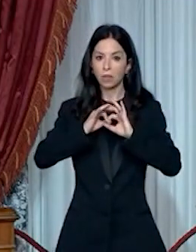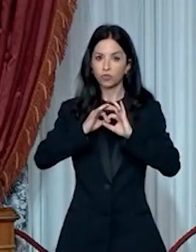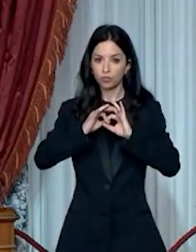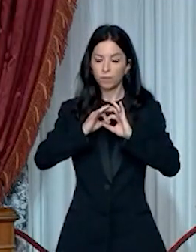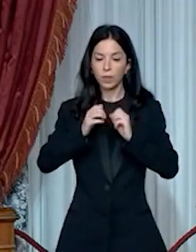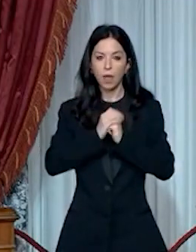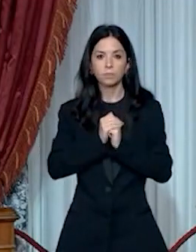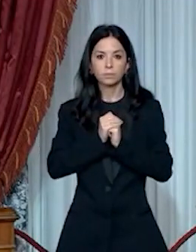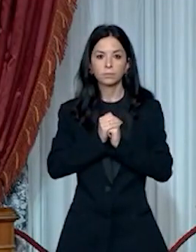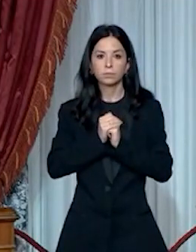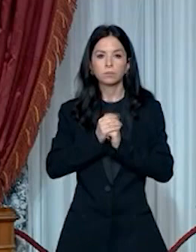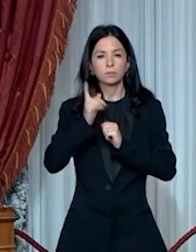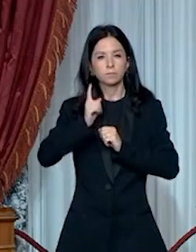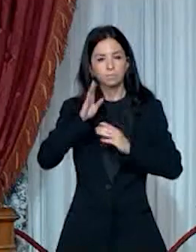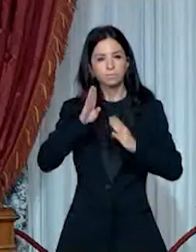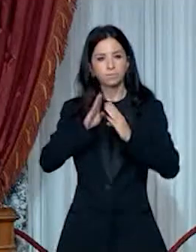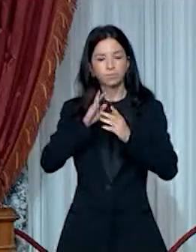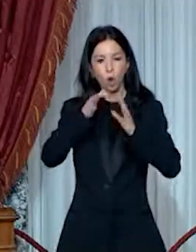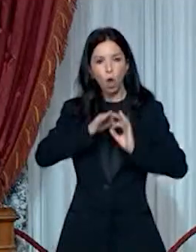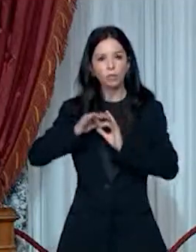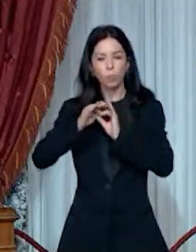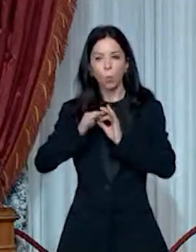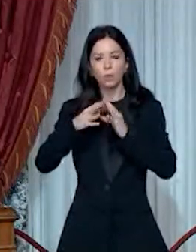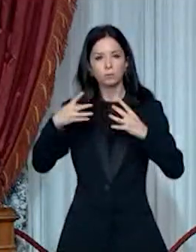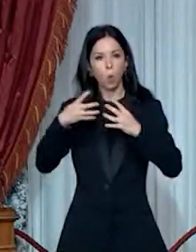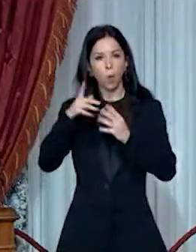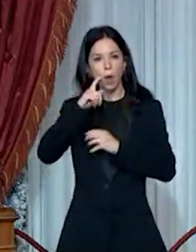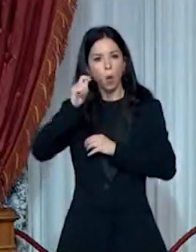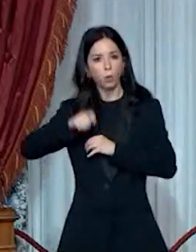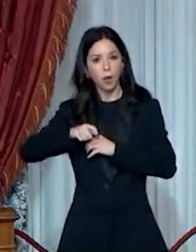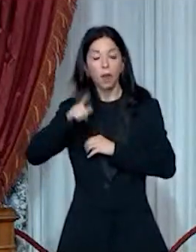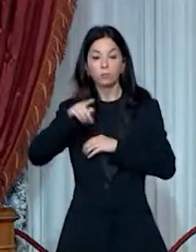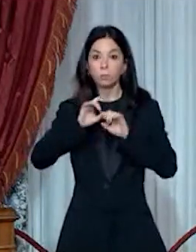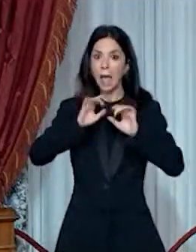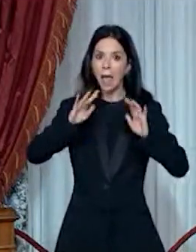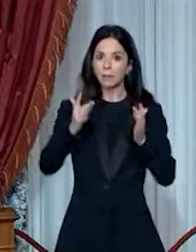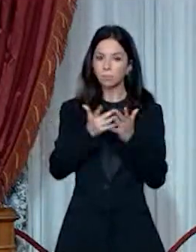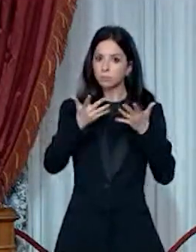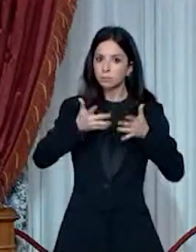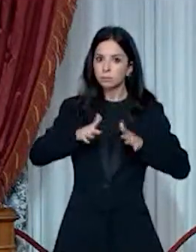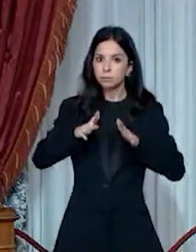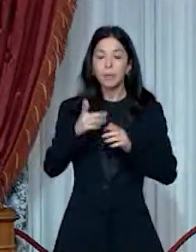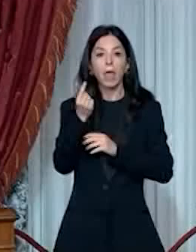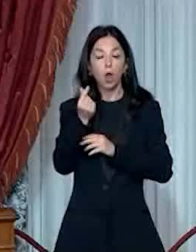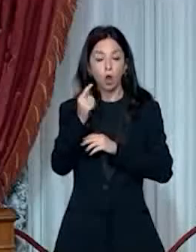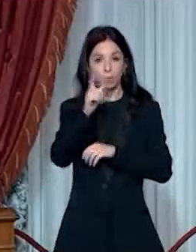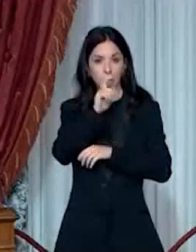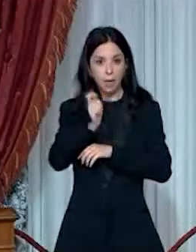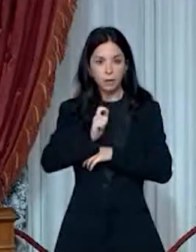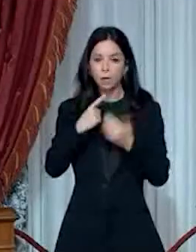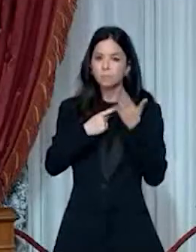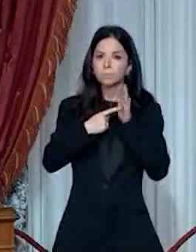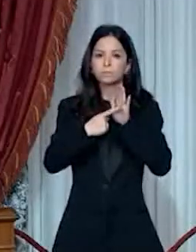Nell'affrontare le conseguenze della guerra in Ucraina, così come nell'uscita dalla pandemia, l'economia italiana ha mostrato